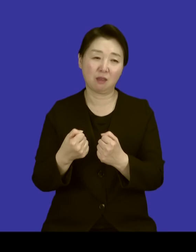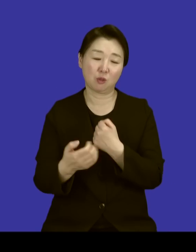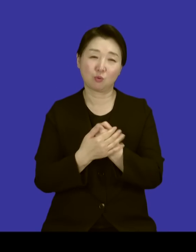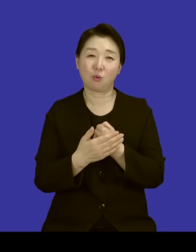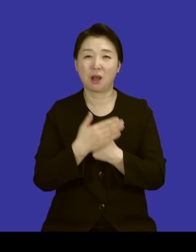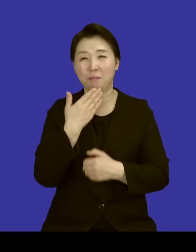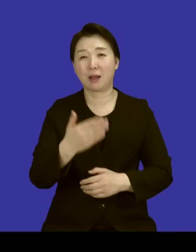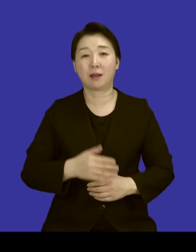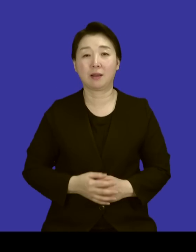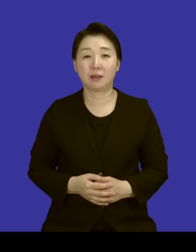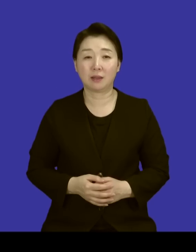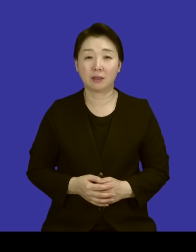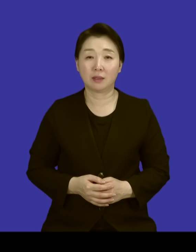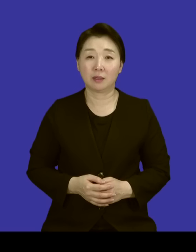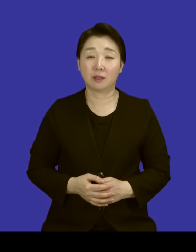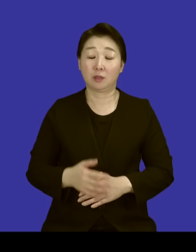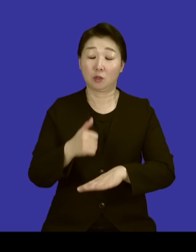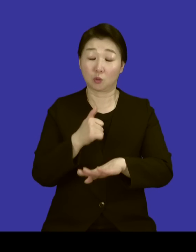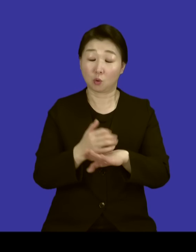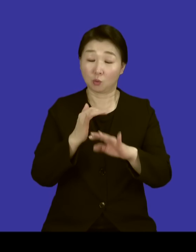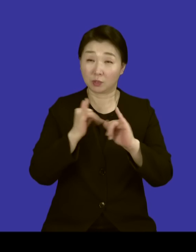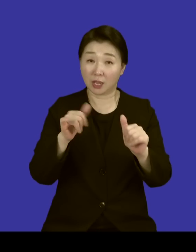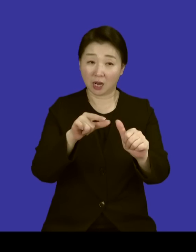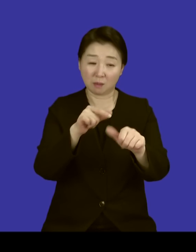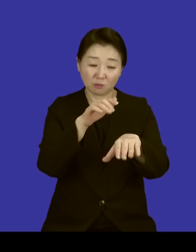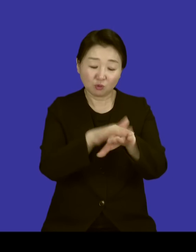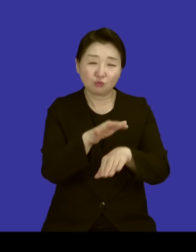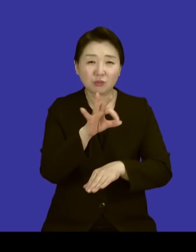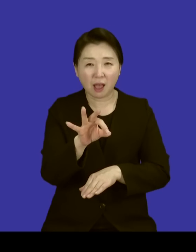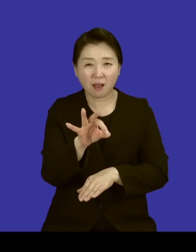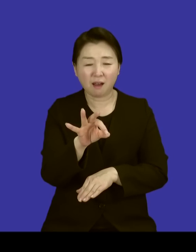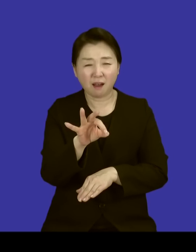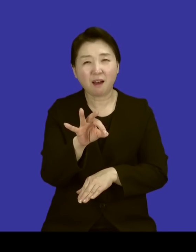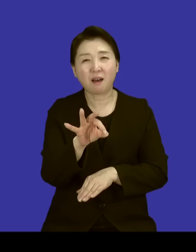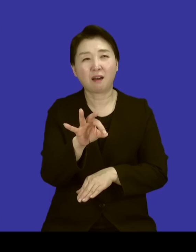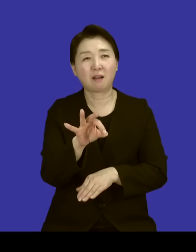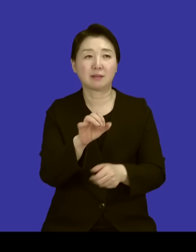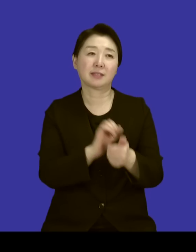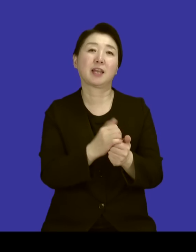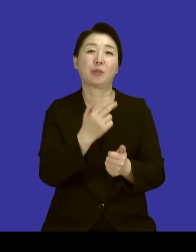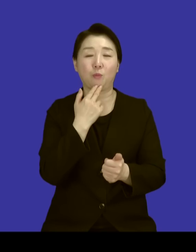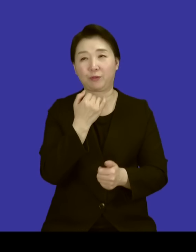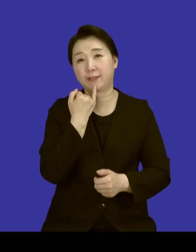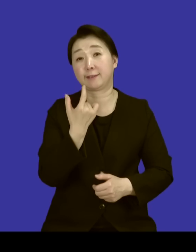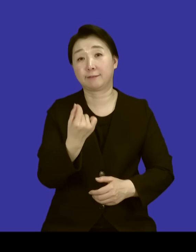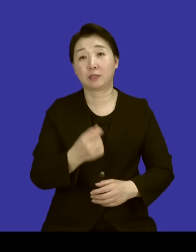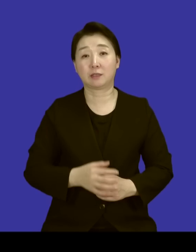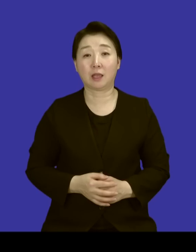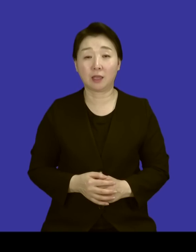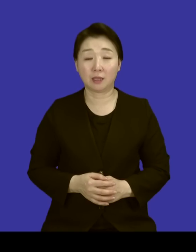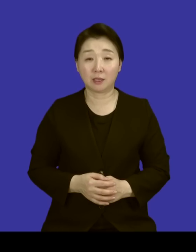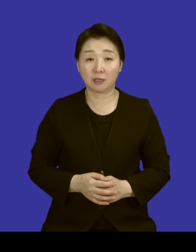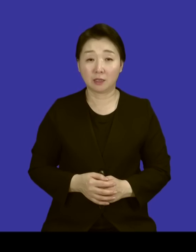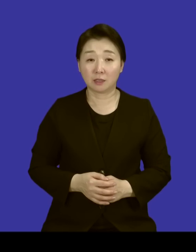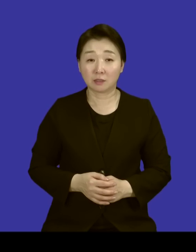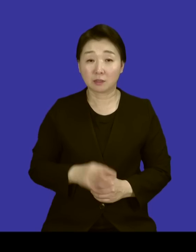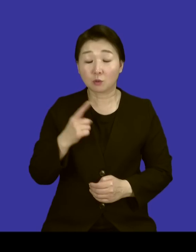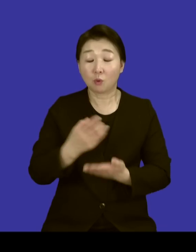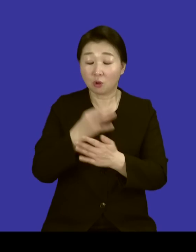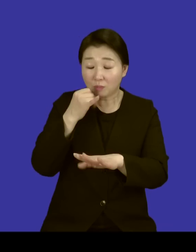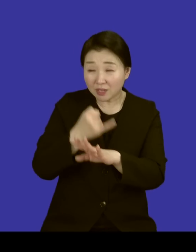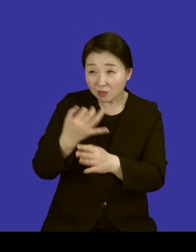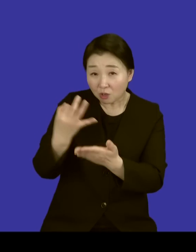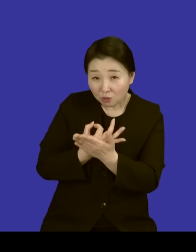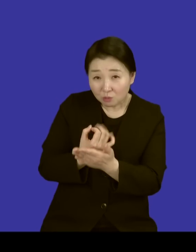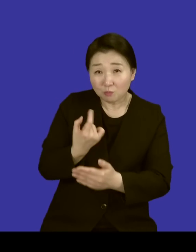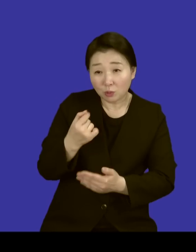인건비 문제에서 저희가 자유롭고 식당을 유지할 수 있게 되는 거죠. 제일 최저 임금보다 더 낮은 시급을 계산해 보니까